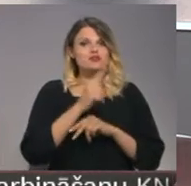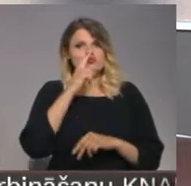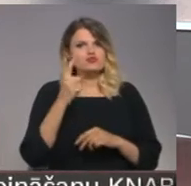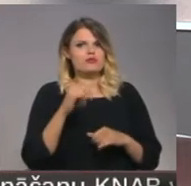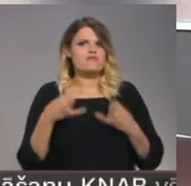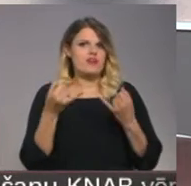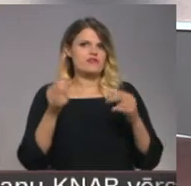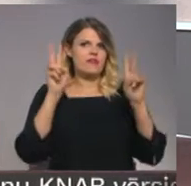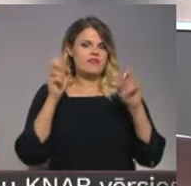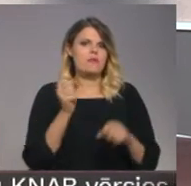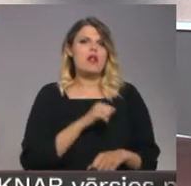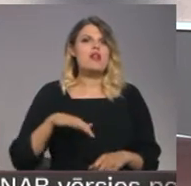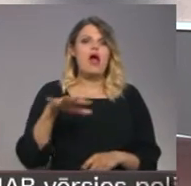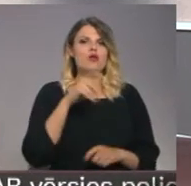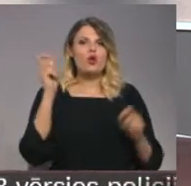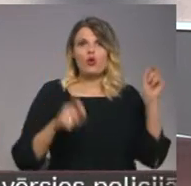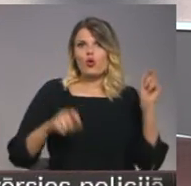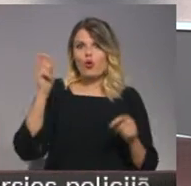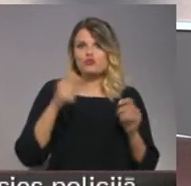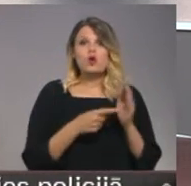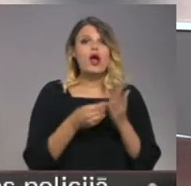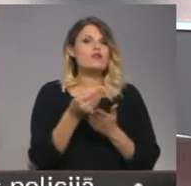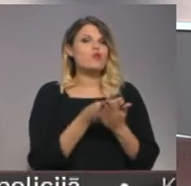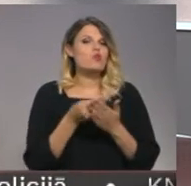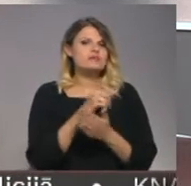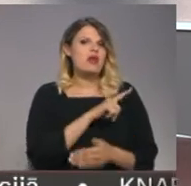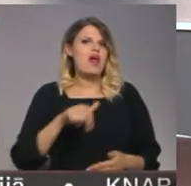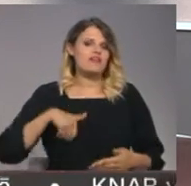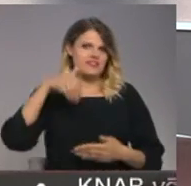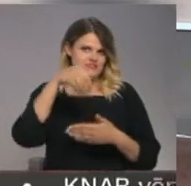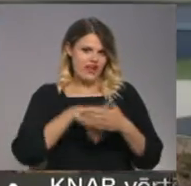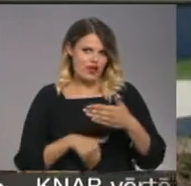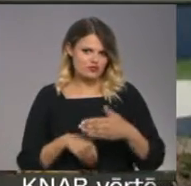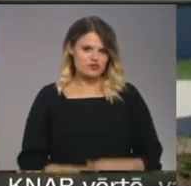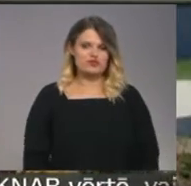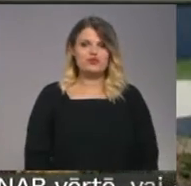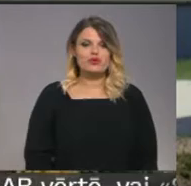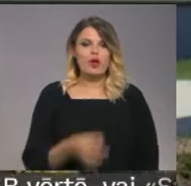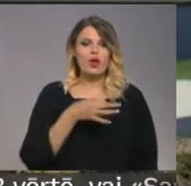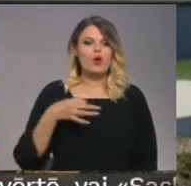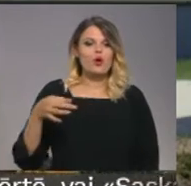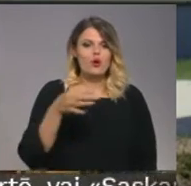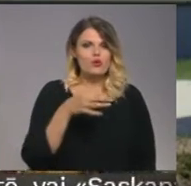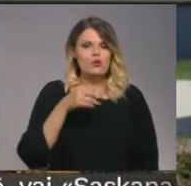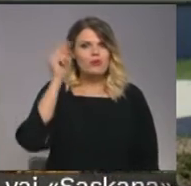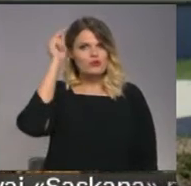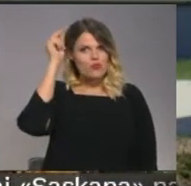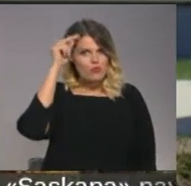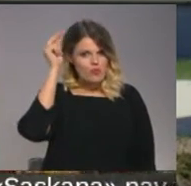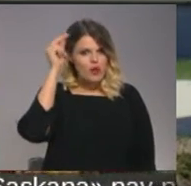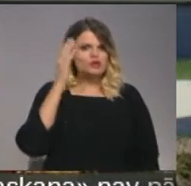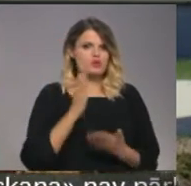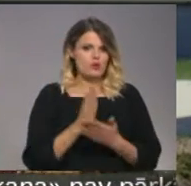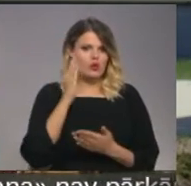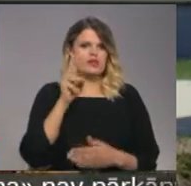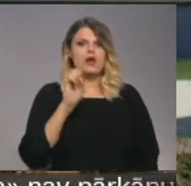un tā nozīmē Latvijas vēsturē. No nautrētnēm turpina Latgales kolēģi. Novada Vuiceba nautrānu vuduškalā notiek